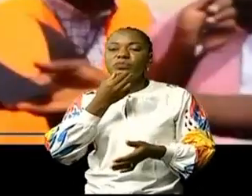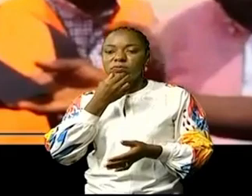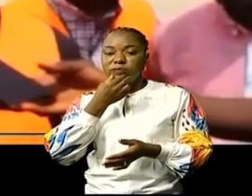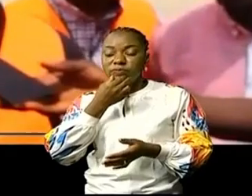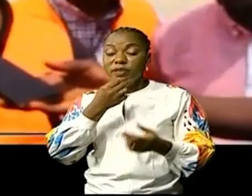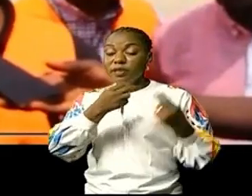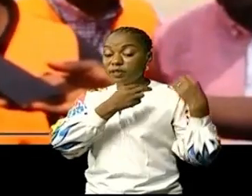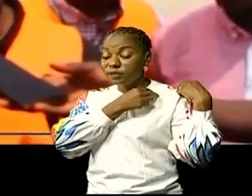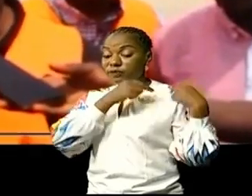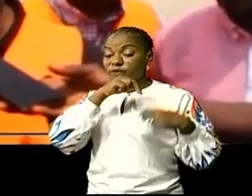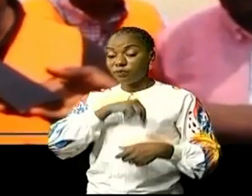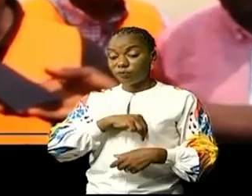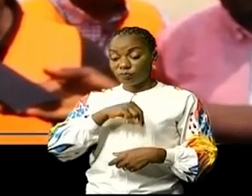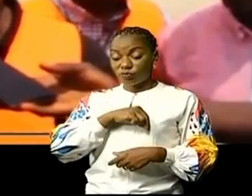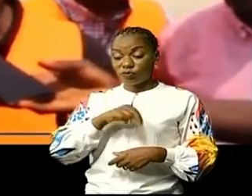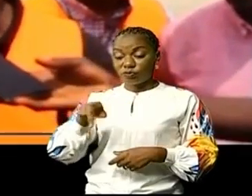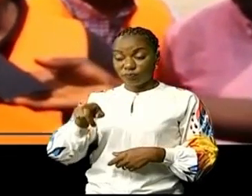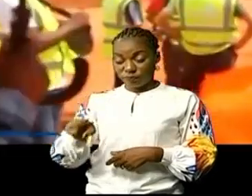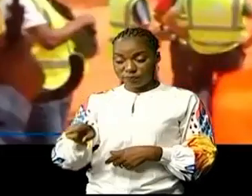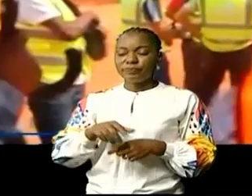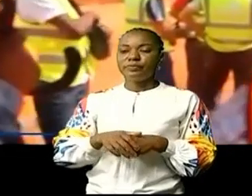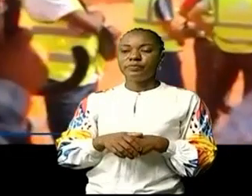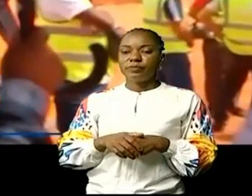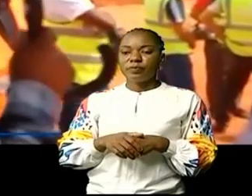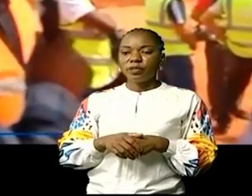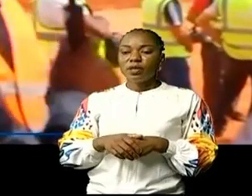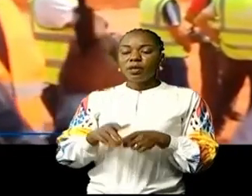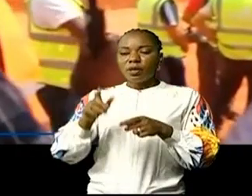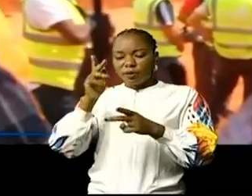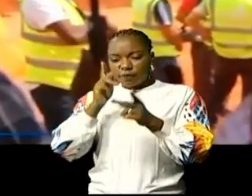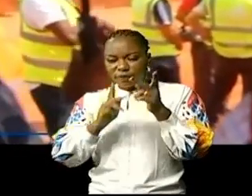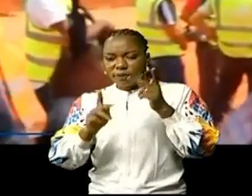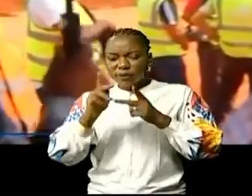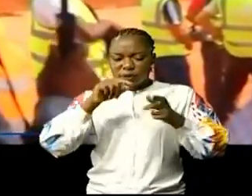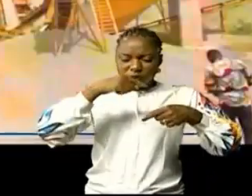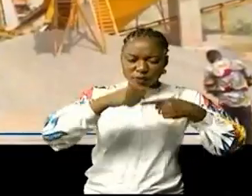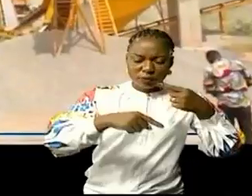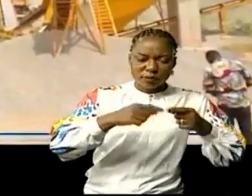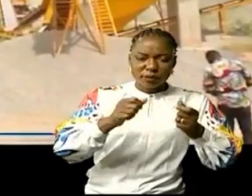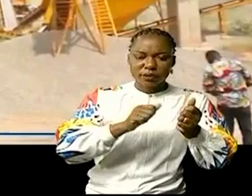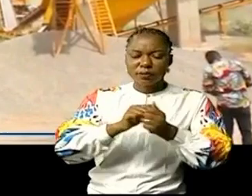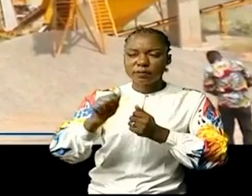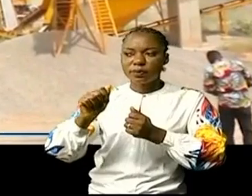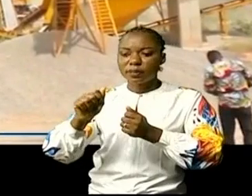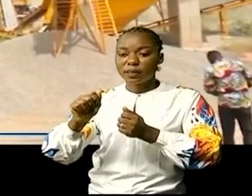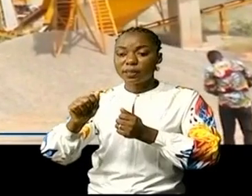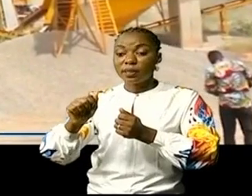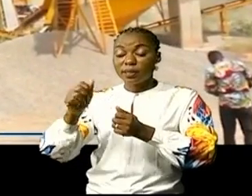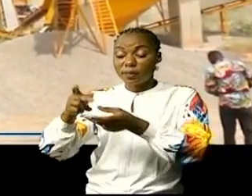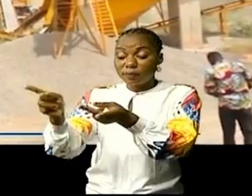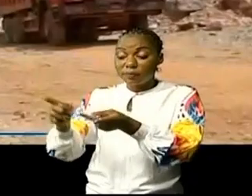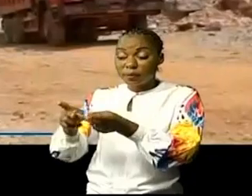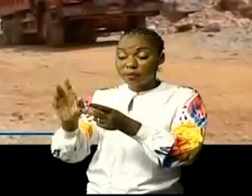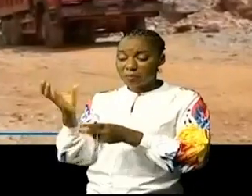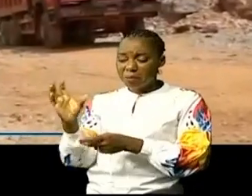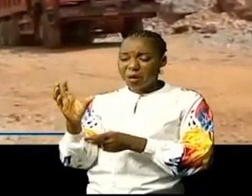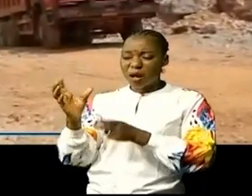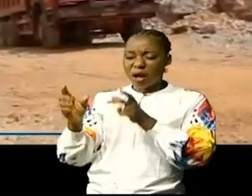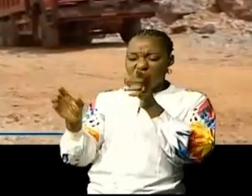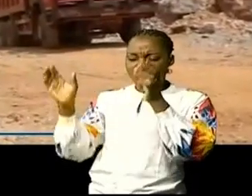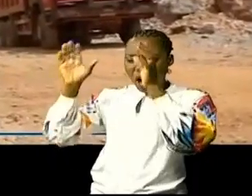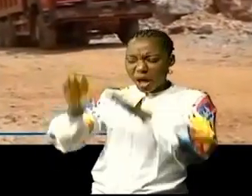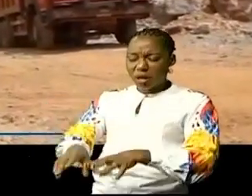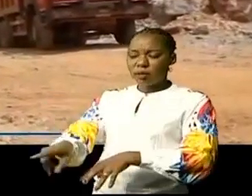mission de ces chantiers, Jean-Baptiste Lama, cette visite a commencé par les chantiers de la carrière de la roche pour